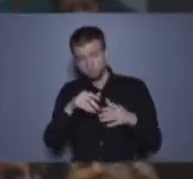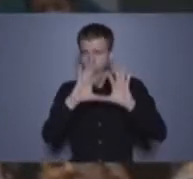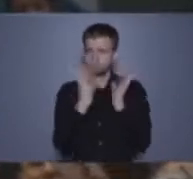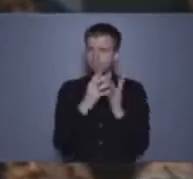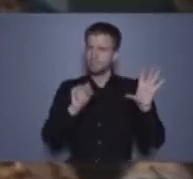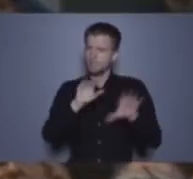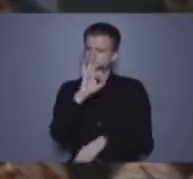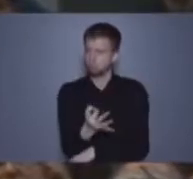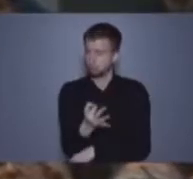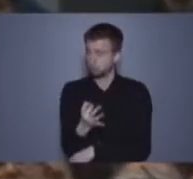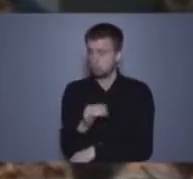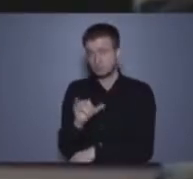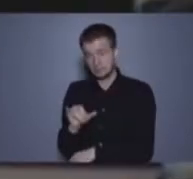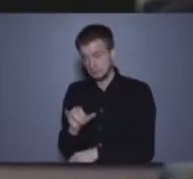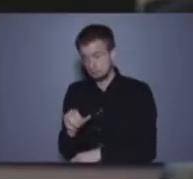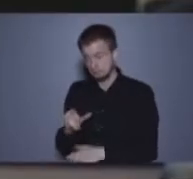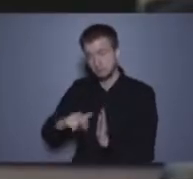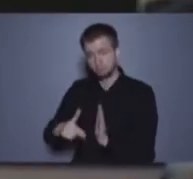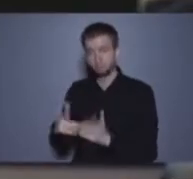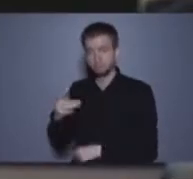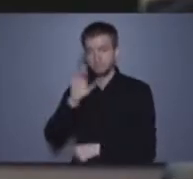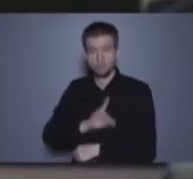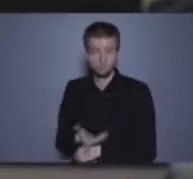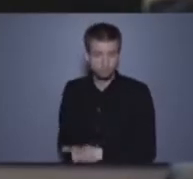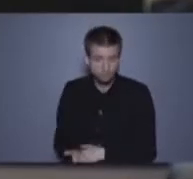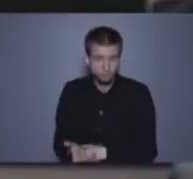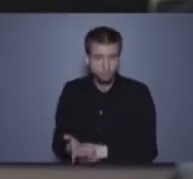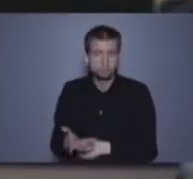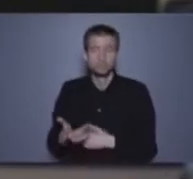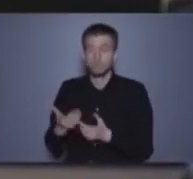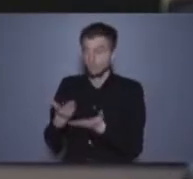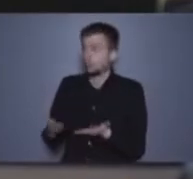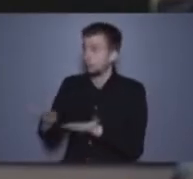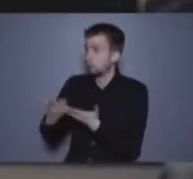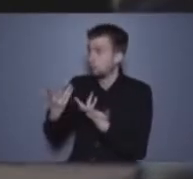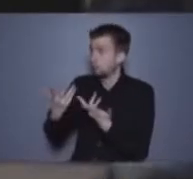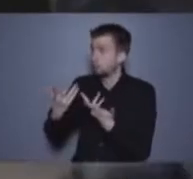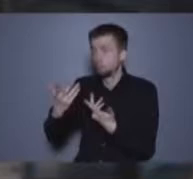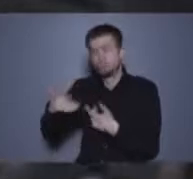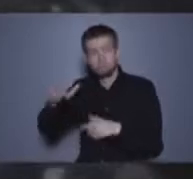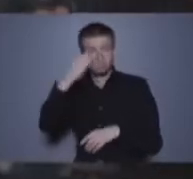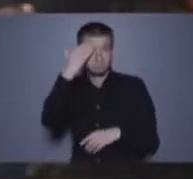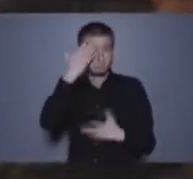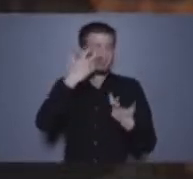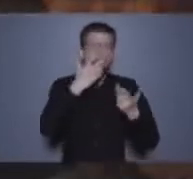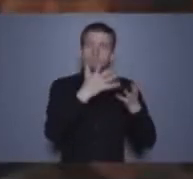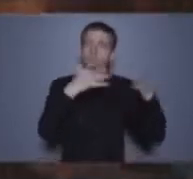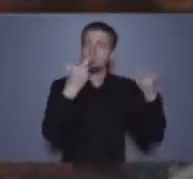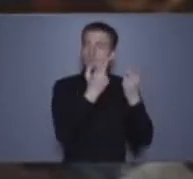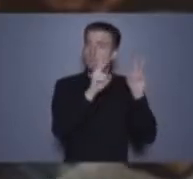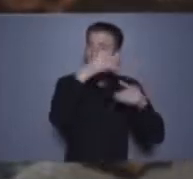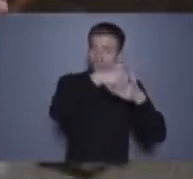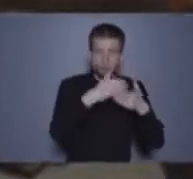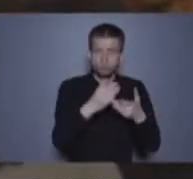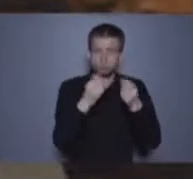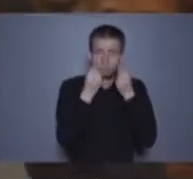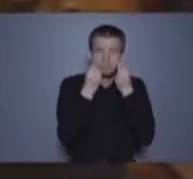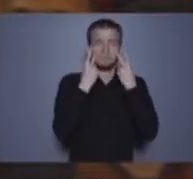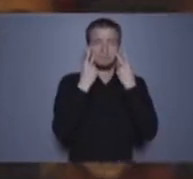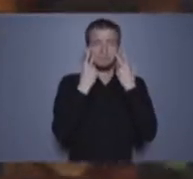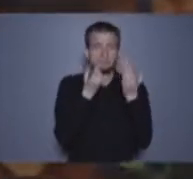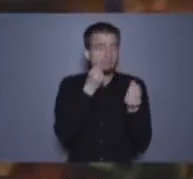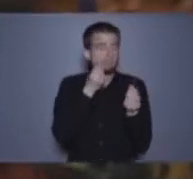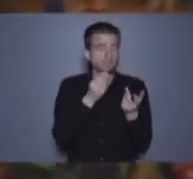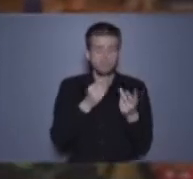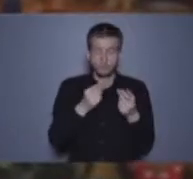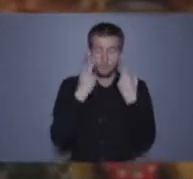dans les conditions que beaucoup connaissent dès lors qu'on parle de la grande ville, où on se lève très tôt, où l'amplitude horaire dans la journée est immense